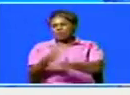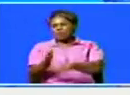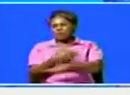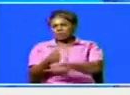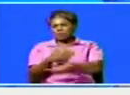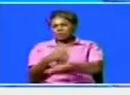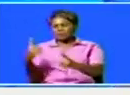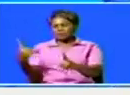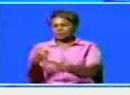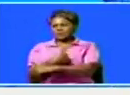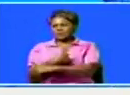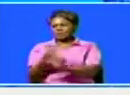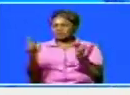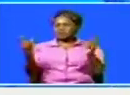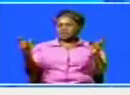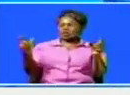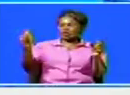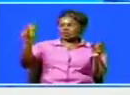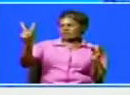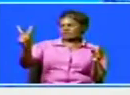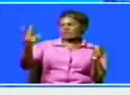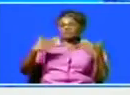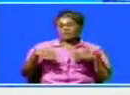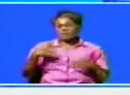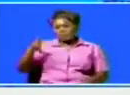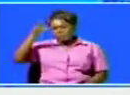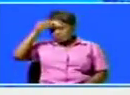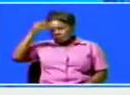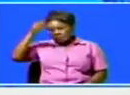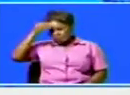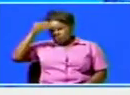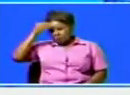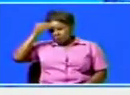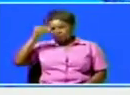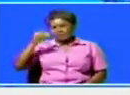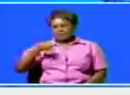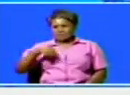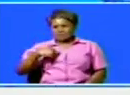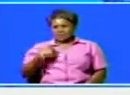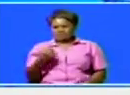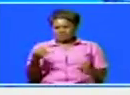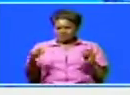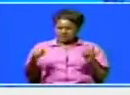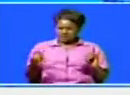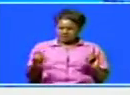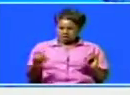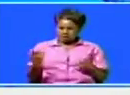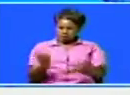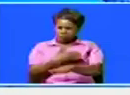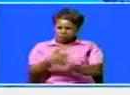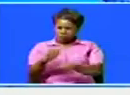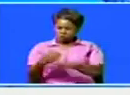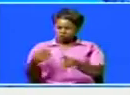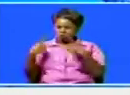katika vituo mbalimbali, redioni, kwenye televisheni, ili watu wapate kupata huo ujumbe. Yes. Na vile sisi tutafanya hima kuhakikisha kwamba wimbo huo